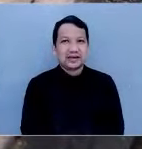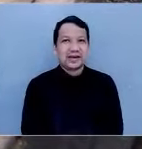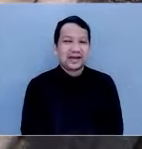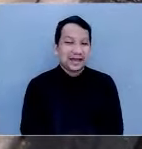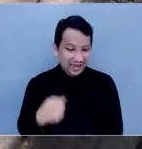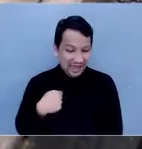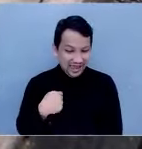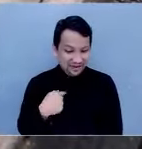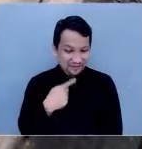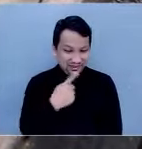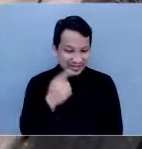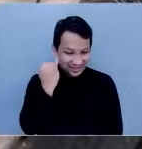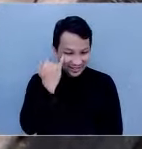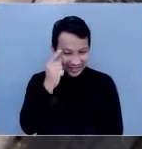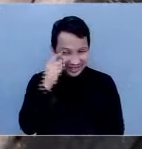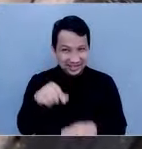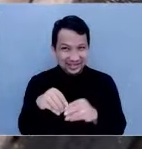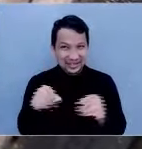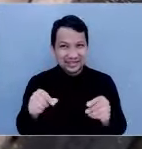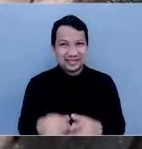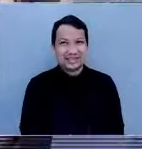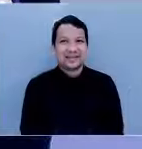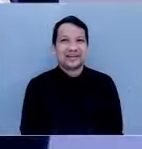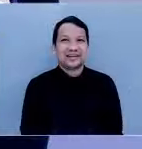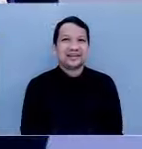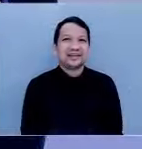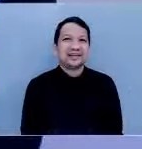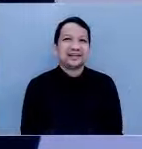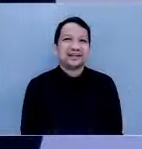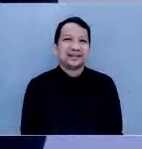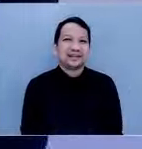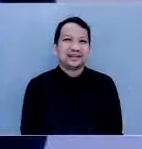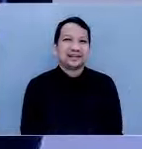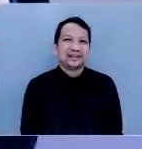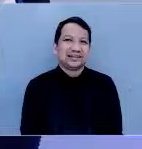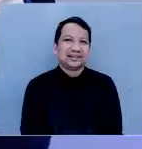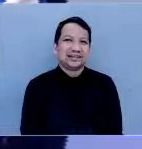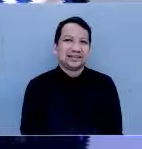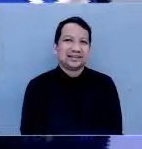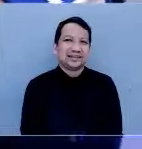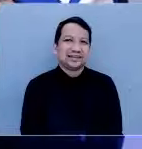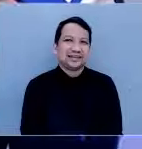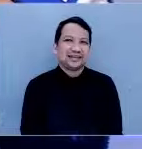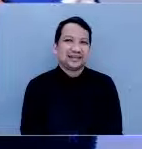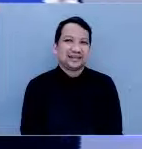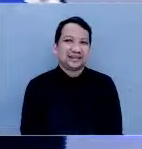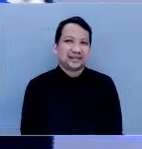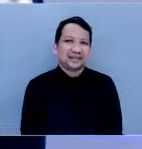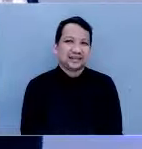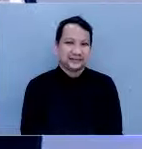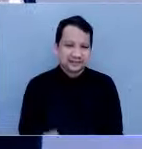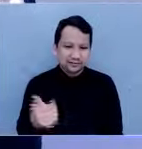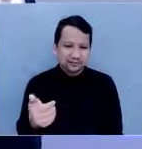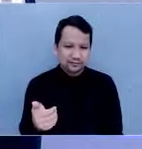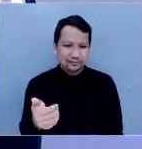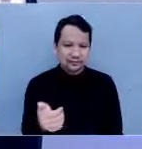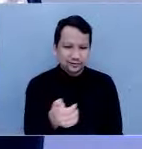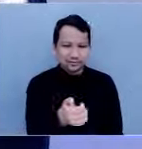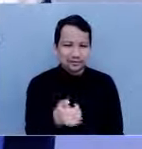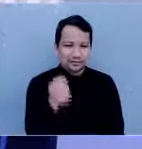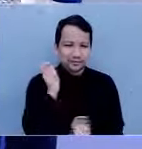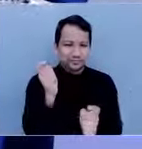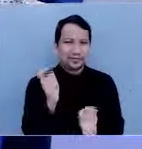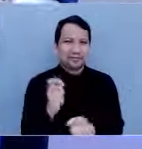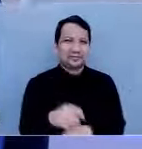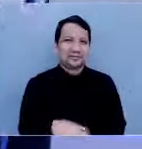ng buhangin. Ginulang ka lang ng buhangin. Nakakatuwa kasi kabisado niya yung hulma ng kamay niya. Kulangan 10 seconds. Hindi umabot. Ganun lang. Grabe. Late pa nagsimula yun.